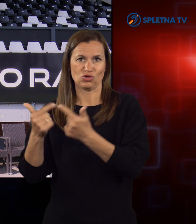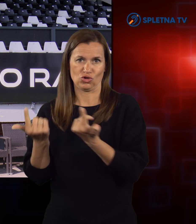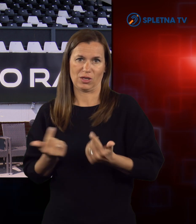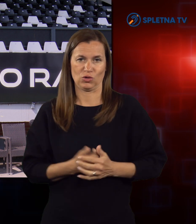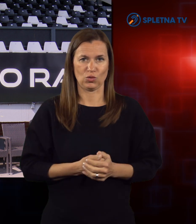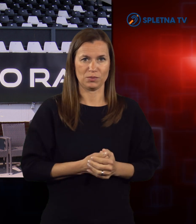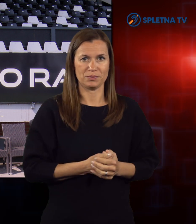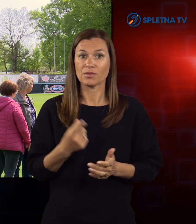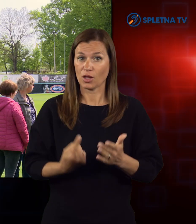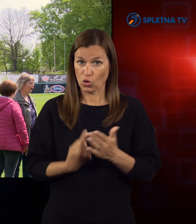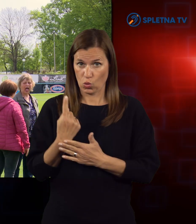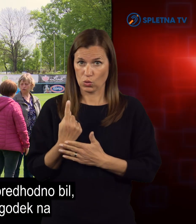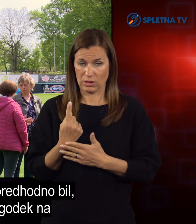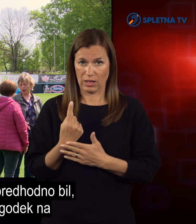ozaveščanju.